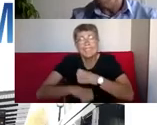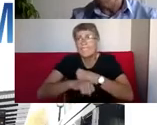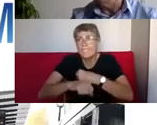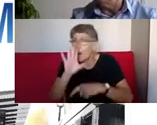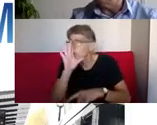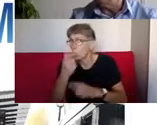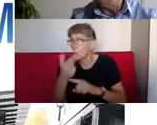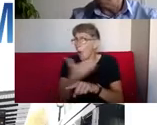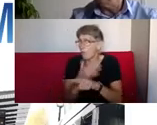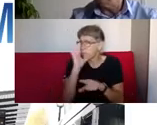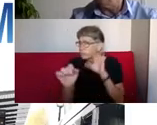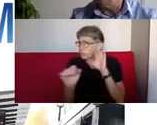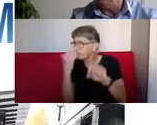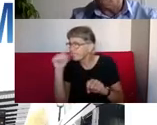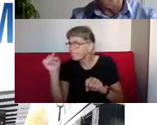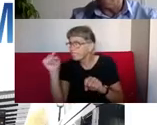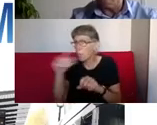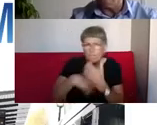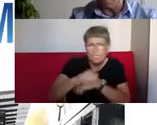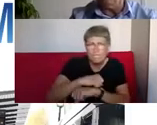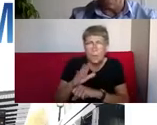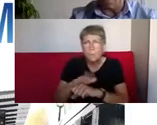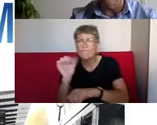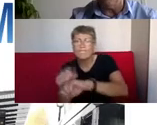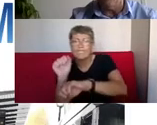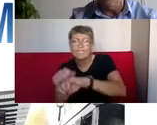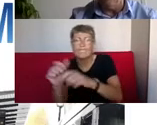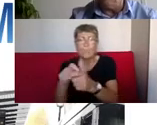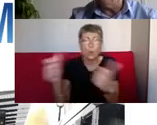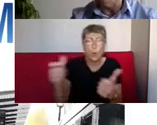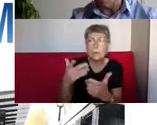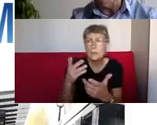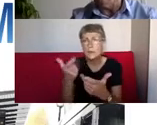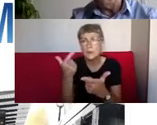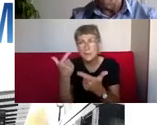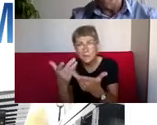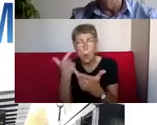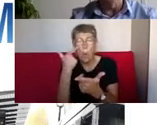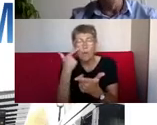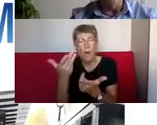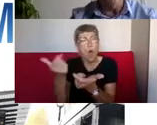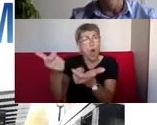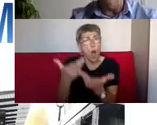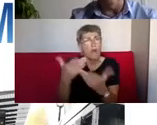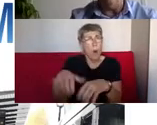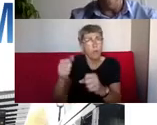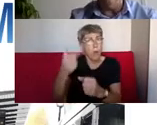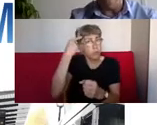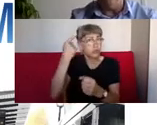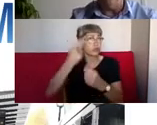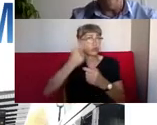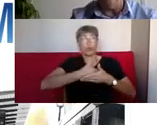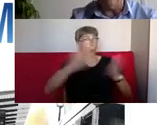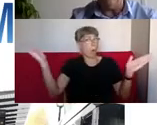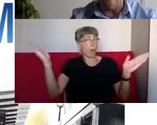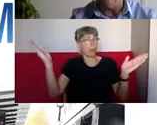repérées, démarcher des entreprises et récolter dans ces entreprises des offres d'emploi pour tout le monde, en fait. Ils ne viennent pas pour